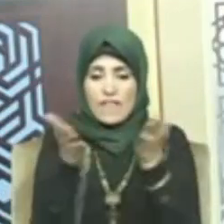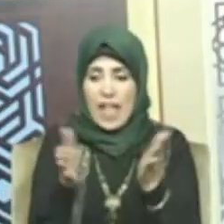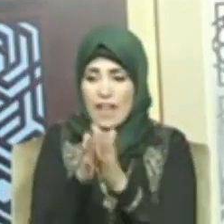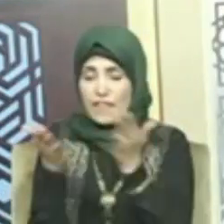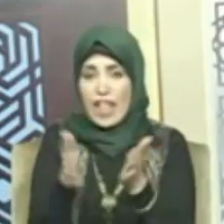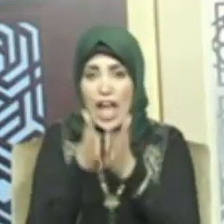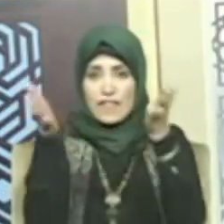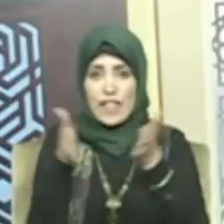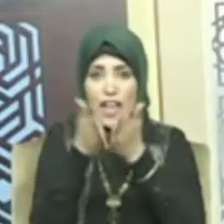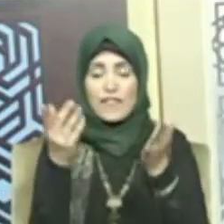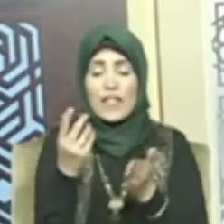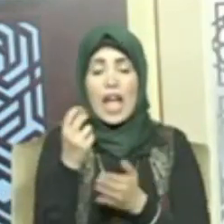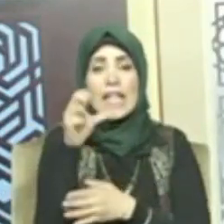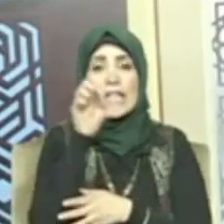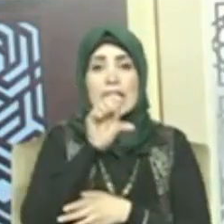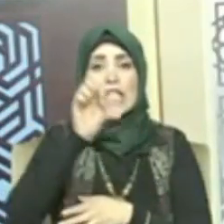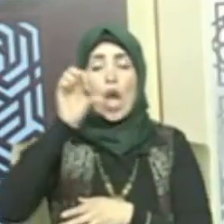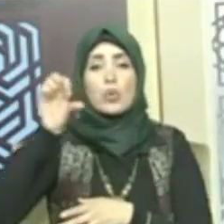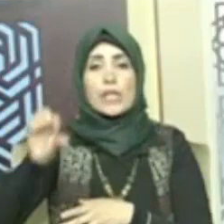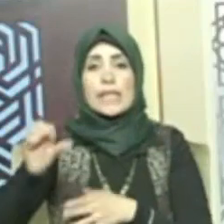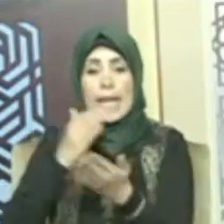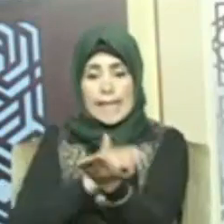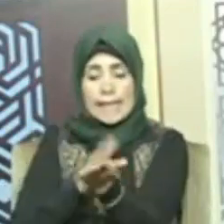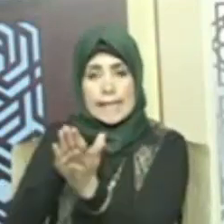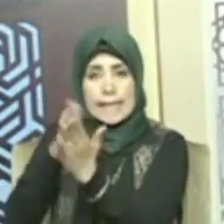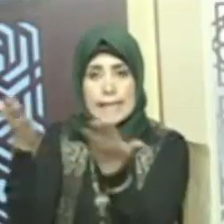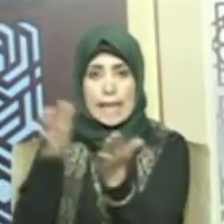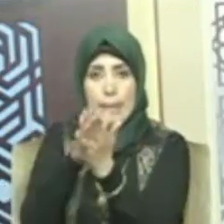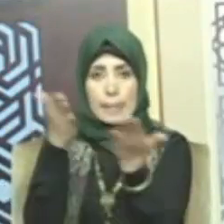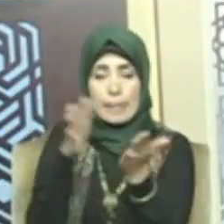كل سجل مد البصر،